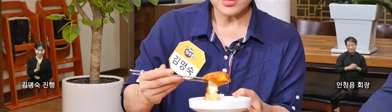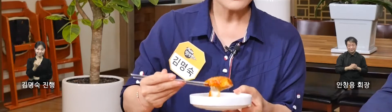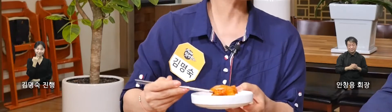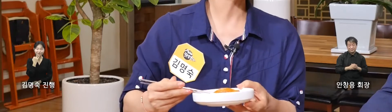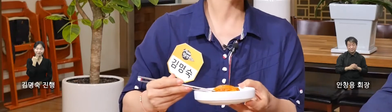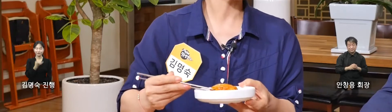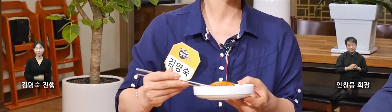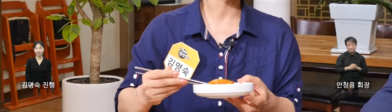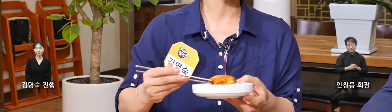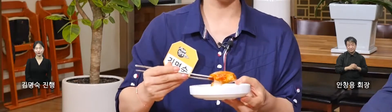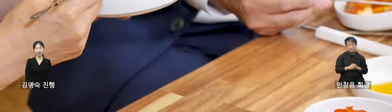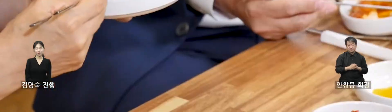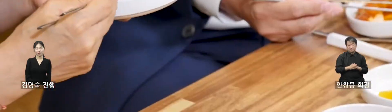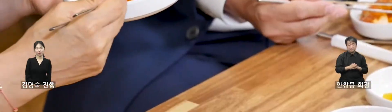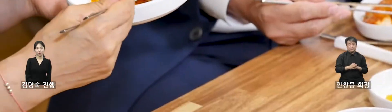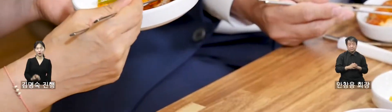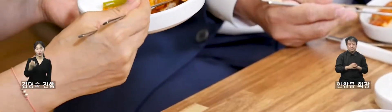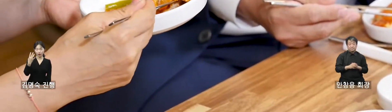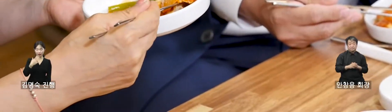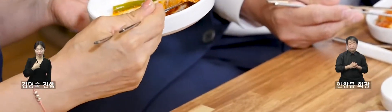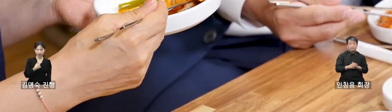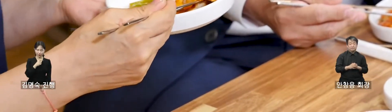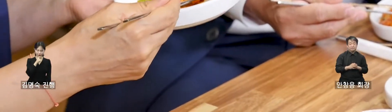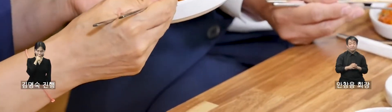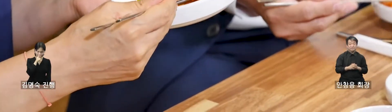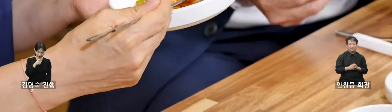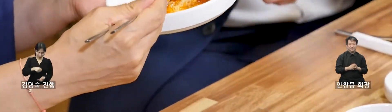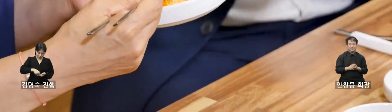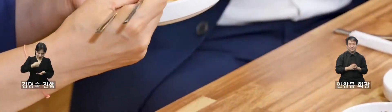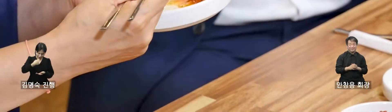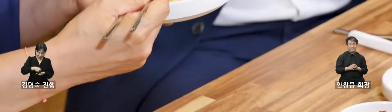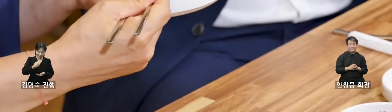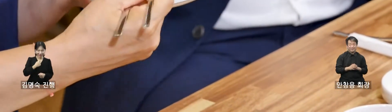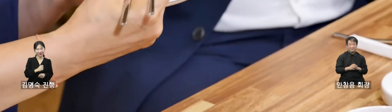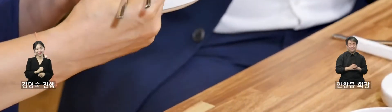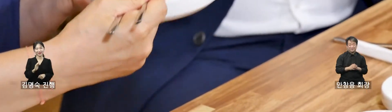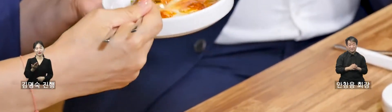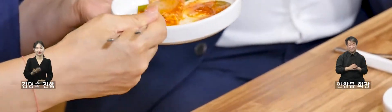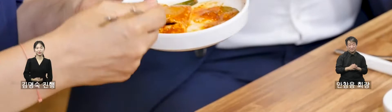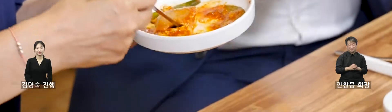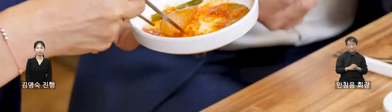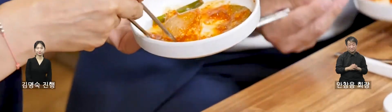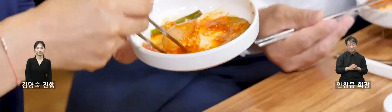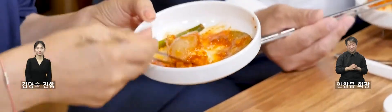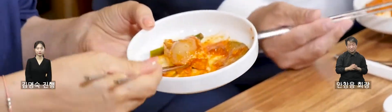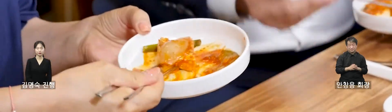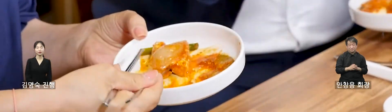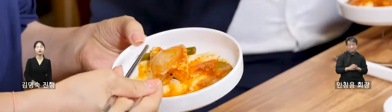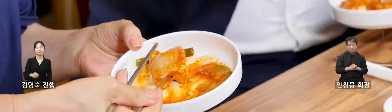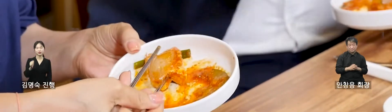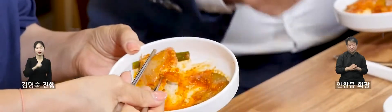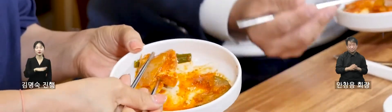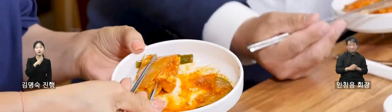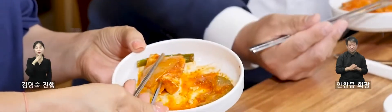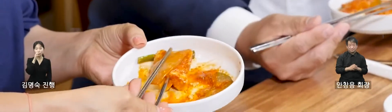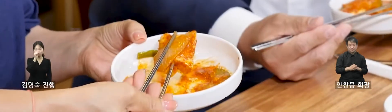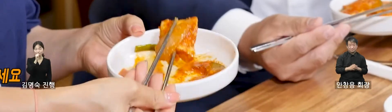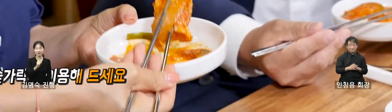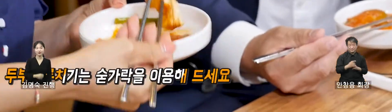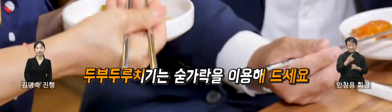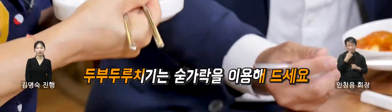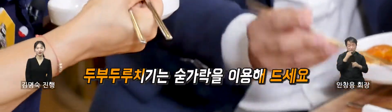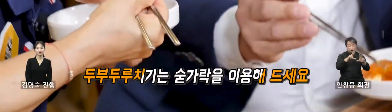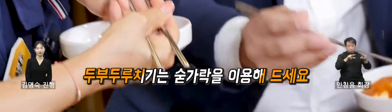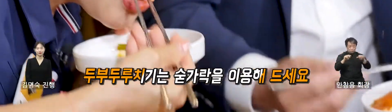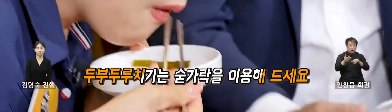원래 제가 말을 없이 그냥 제가 많이 먹어야 되는데. 네. 진짜 좋아하시는구나 두부 두루치기를. 네, 두부 두루치기